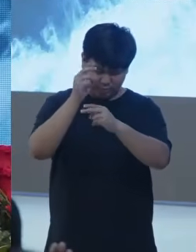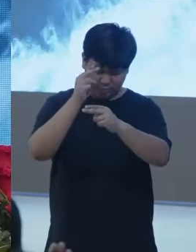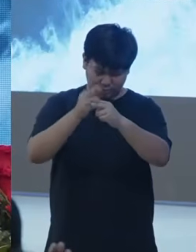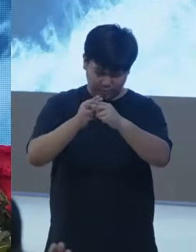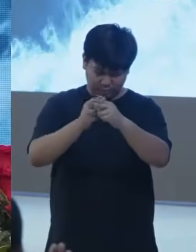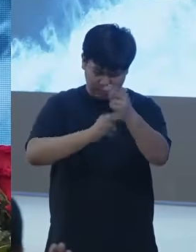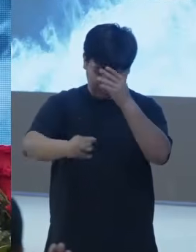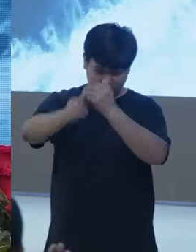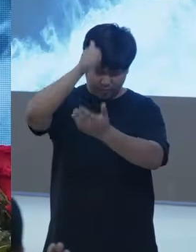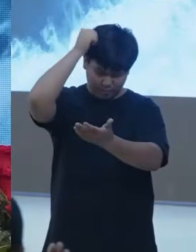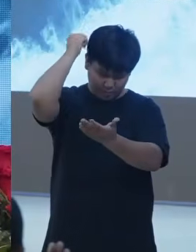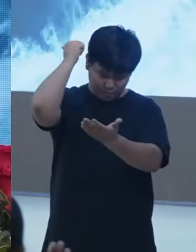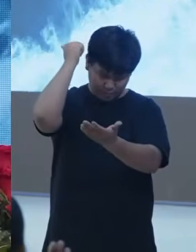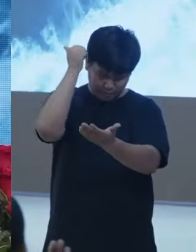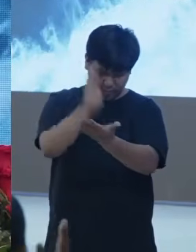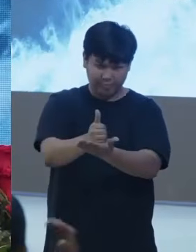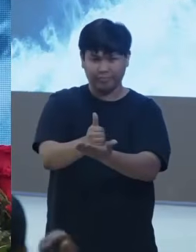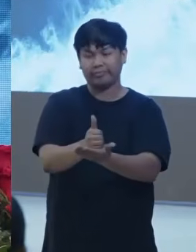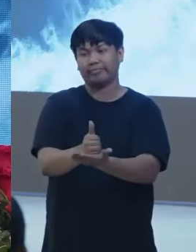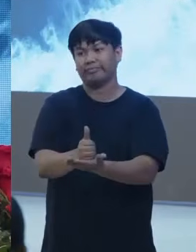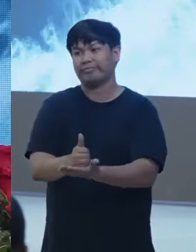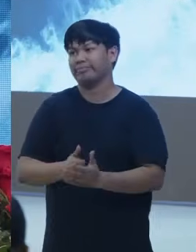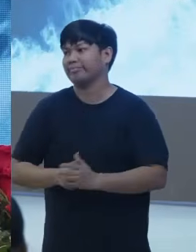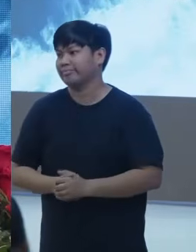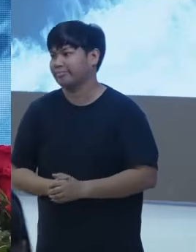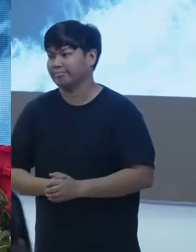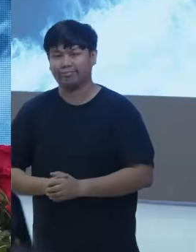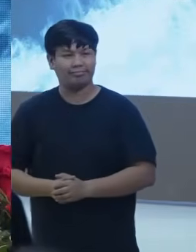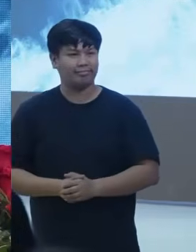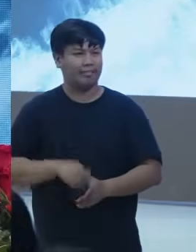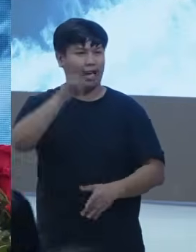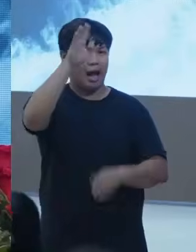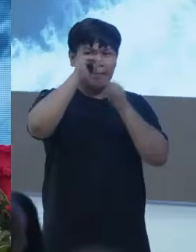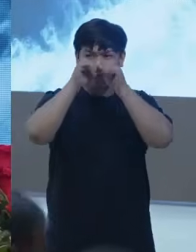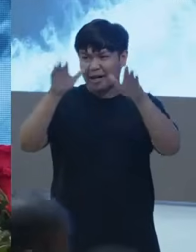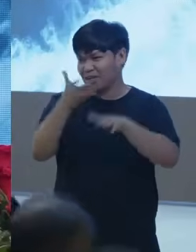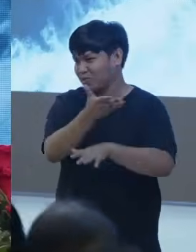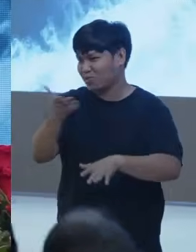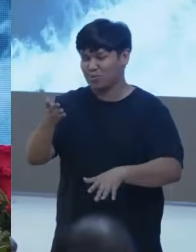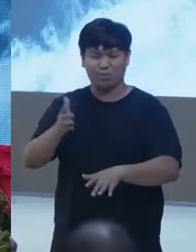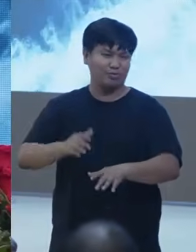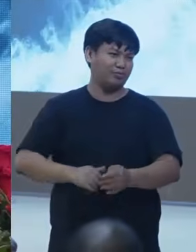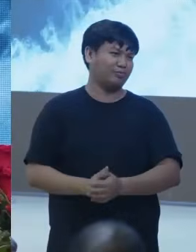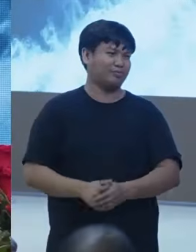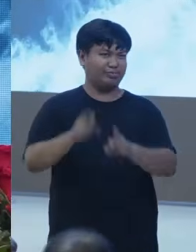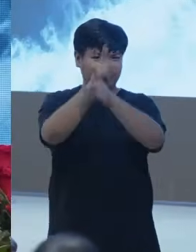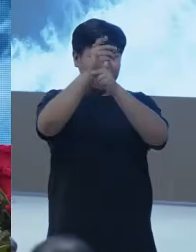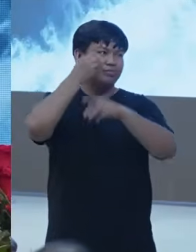pangalan ni Jesus at ang sabi ng lahat ay Amen. Magandang hapon po.